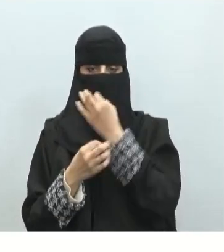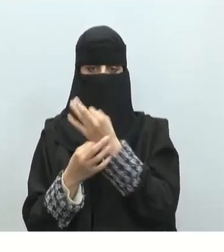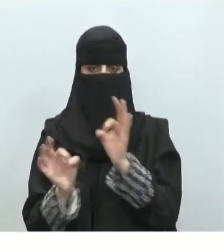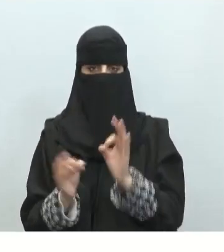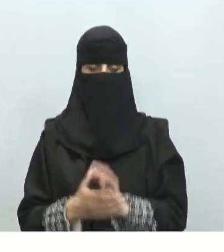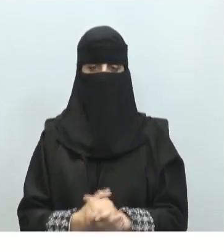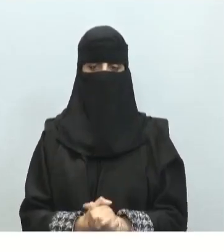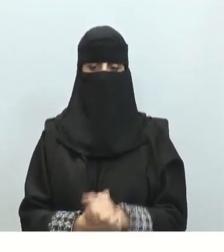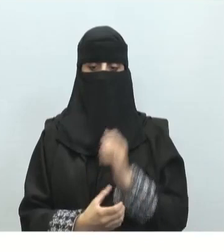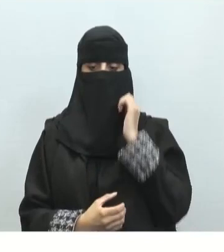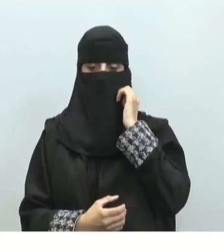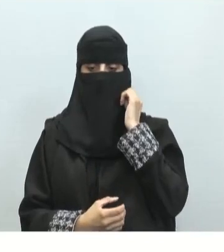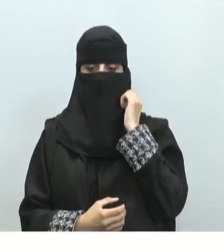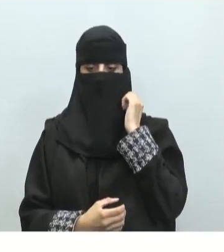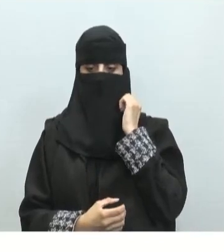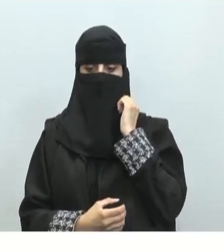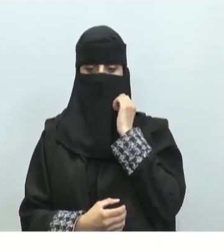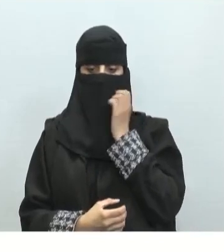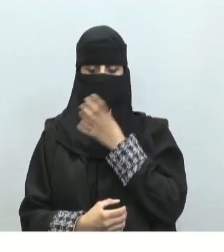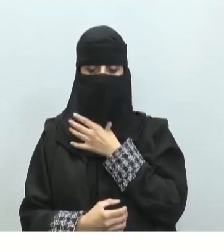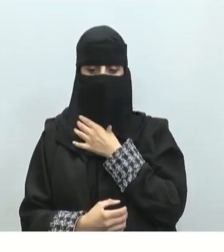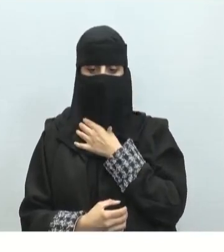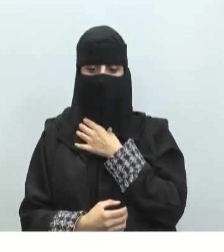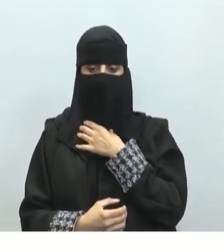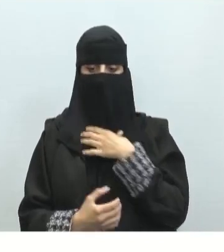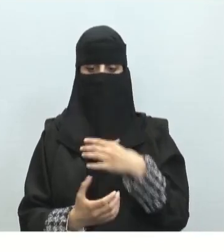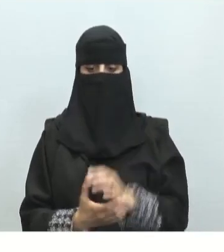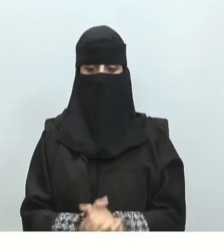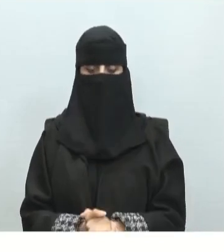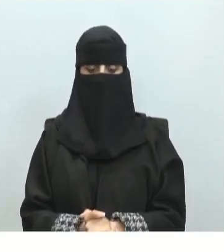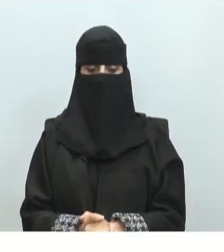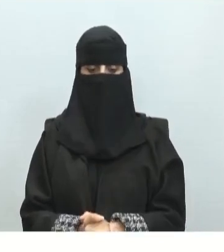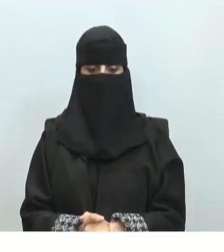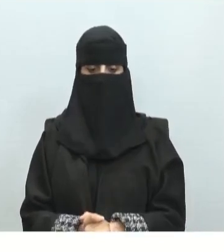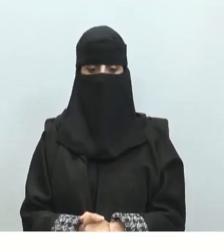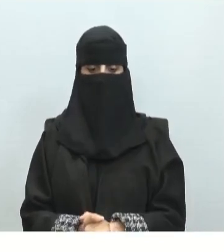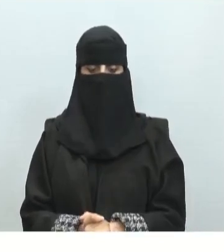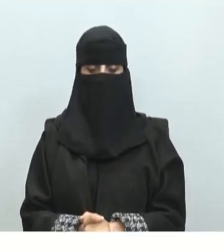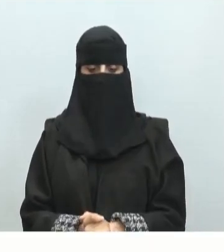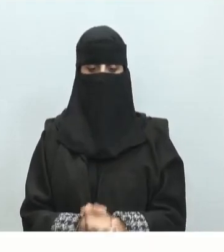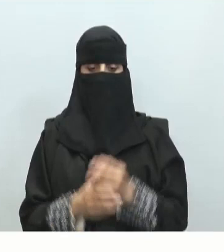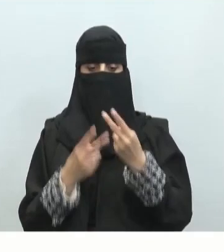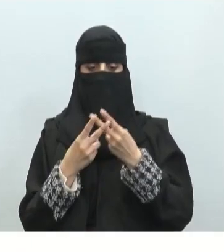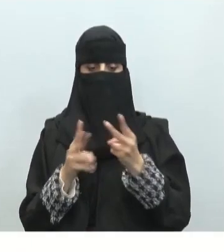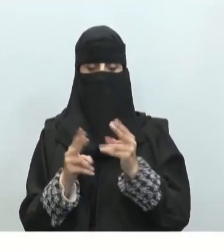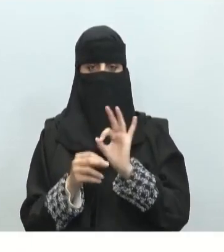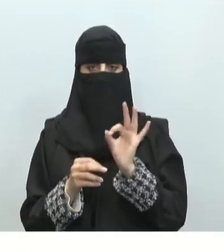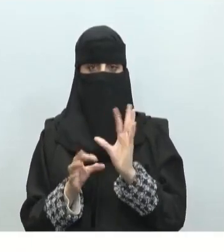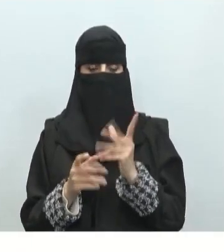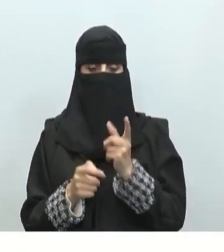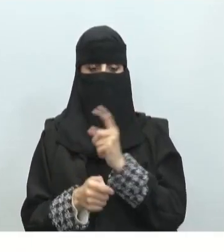مظاهر العي مظاهر العيد على كل الوجوه بدت